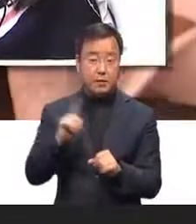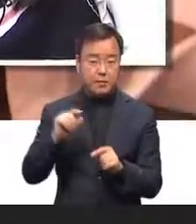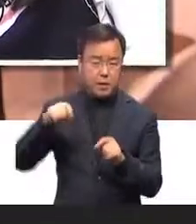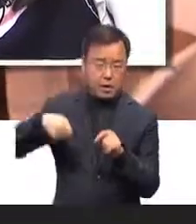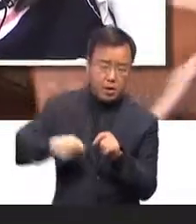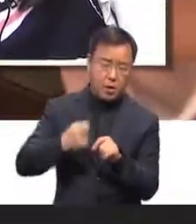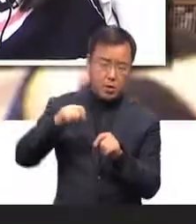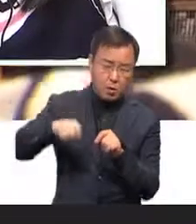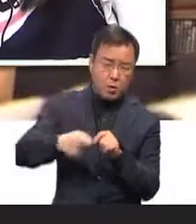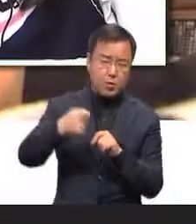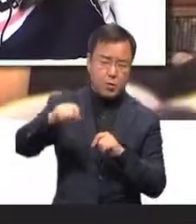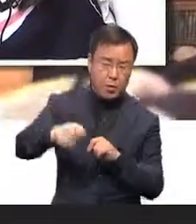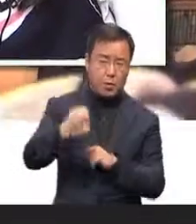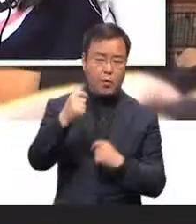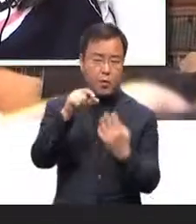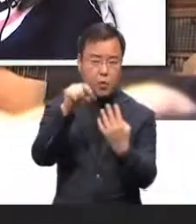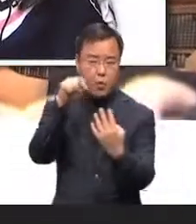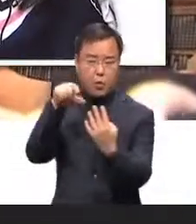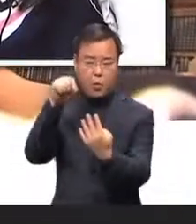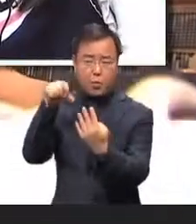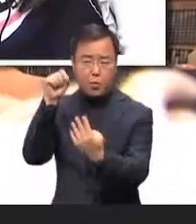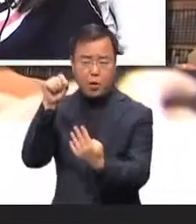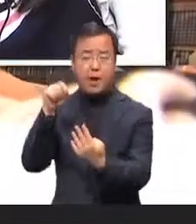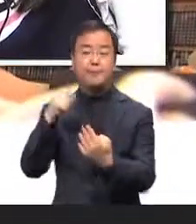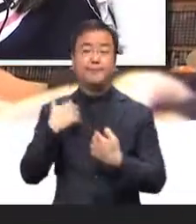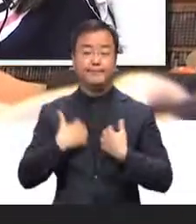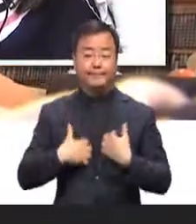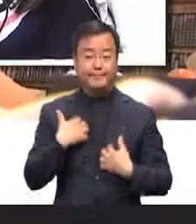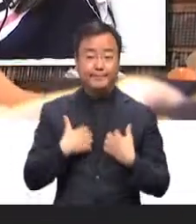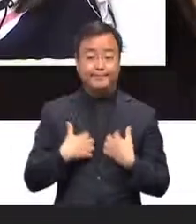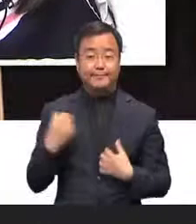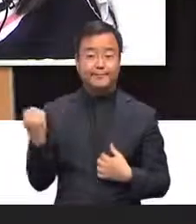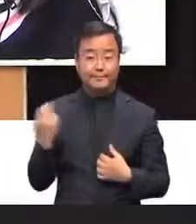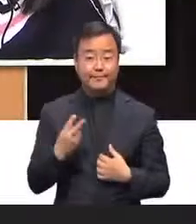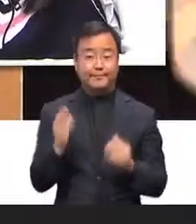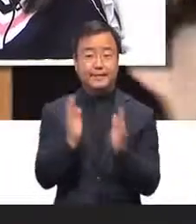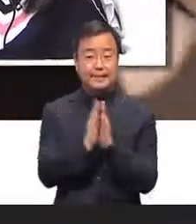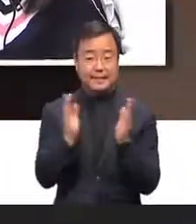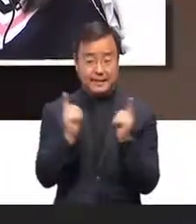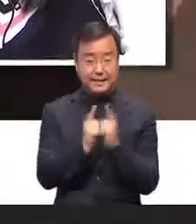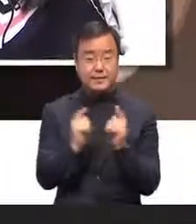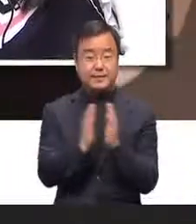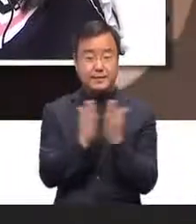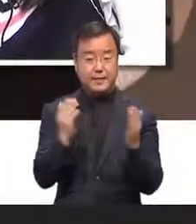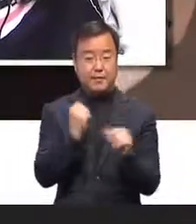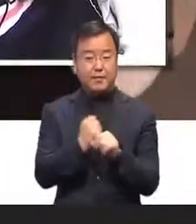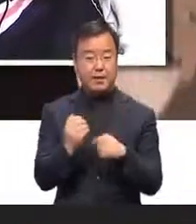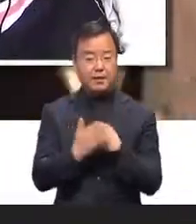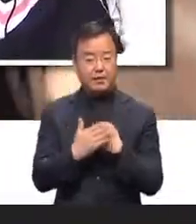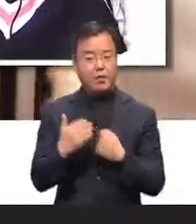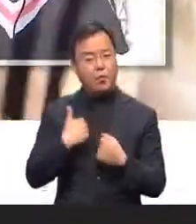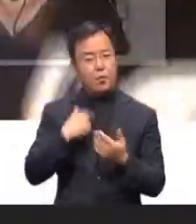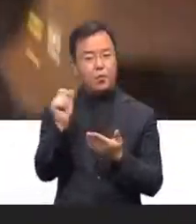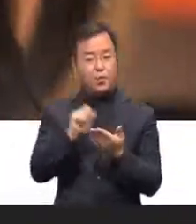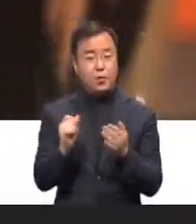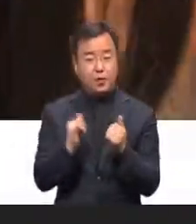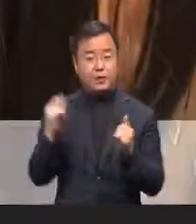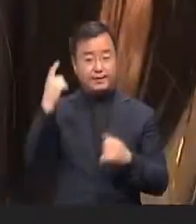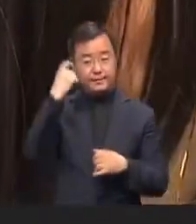꿰매고 막 고르고 하니까 재밌었고 직접 책을 만드니까 작가가 되는